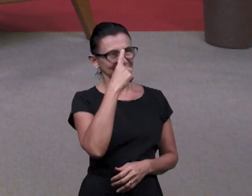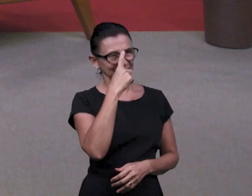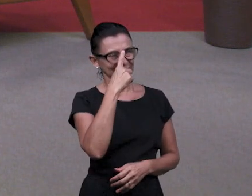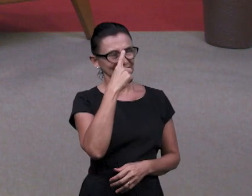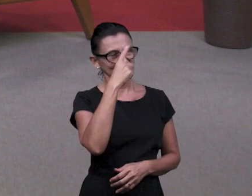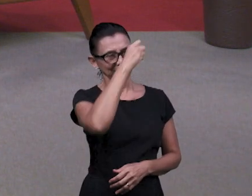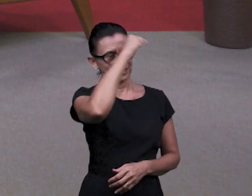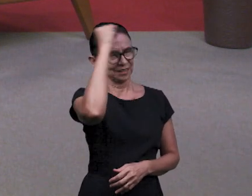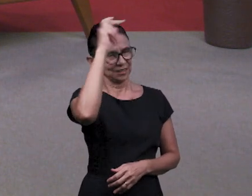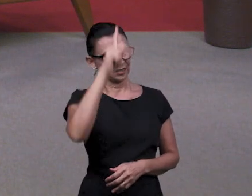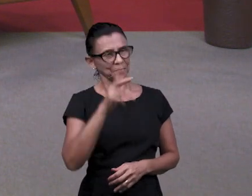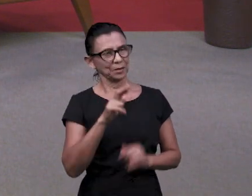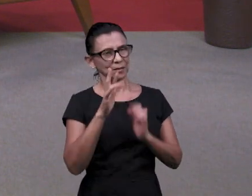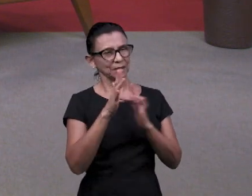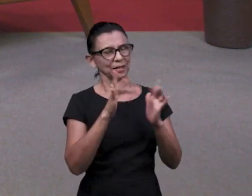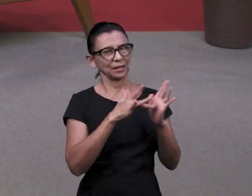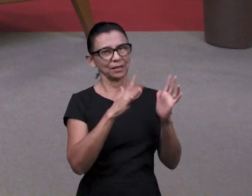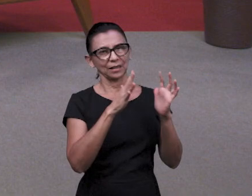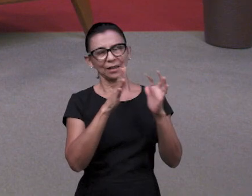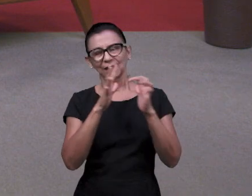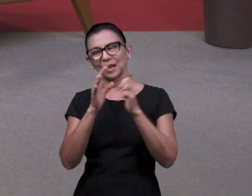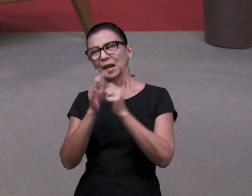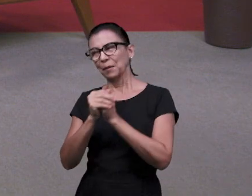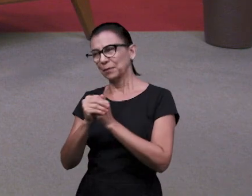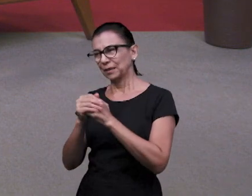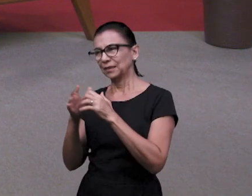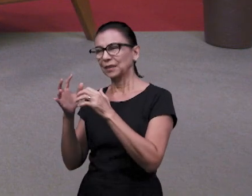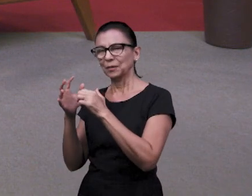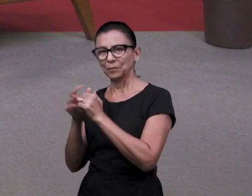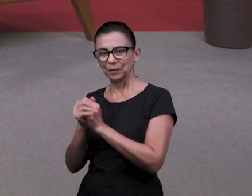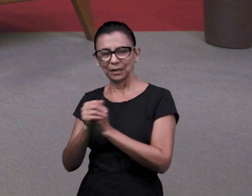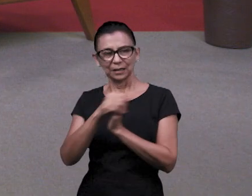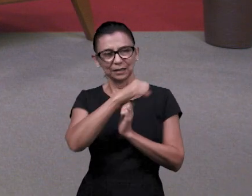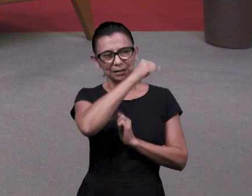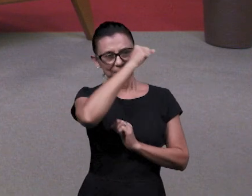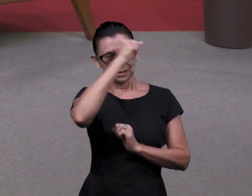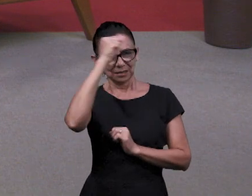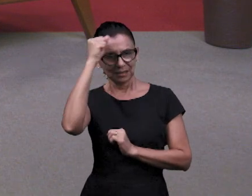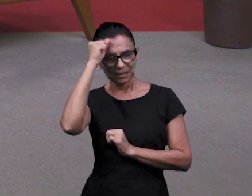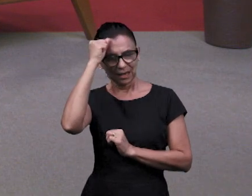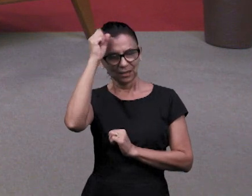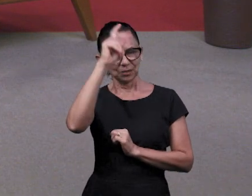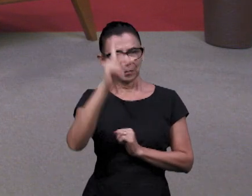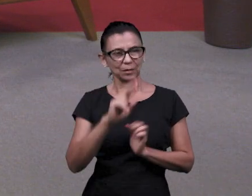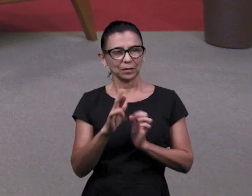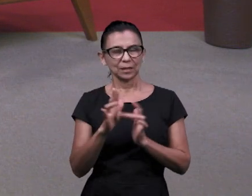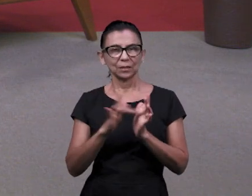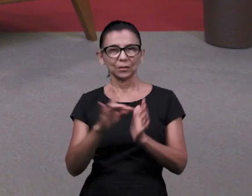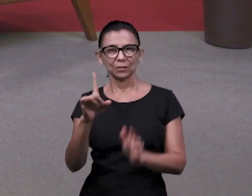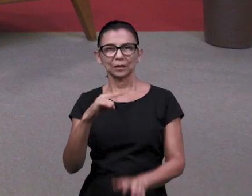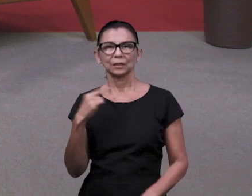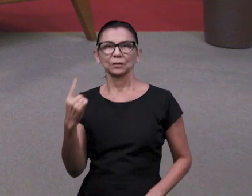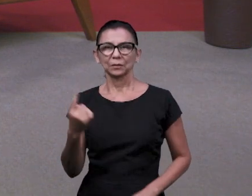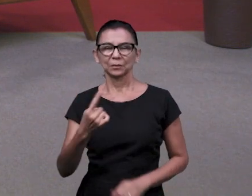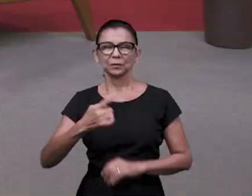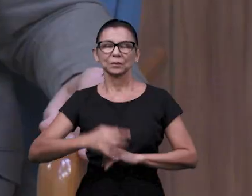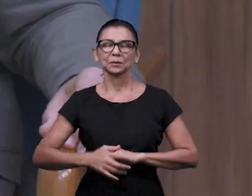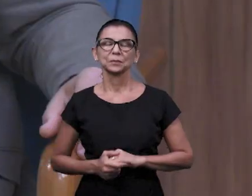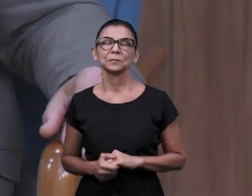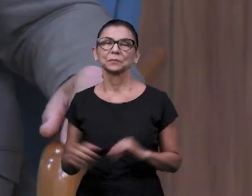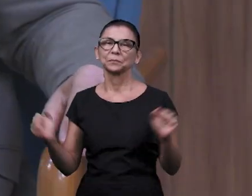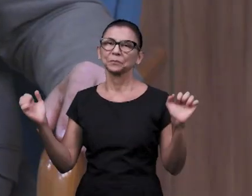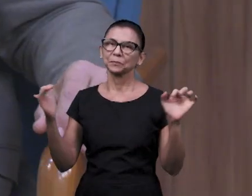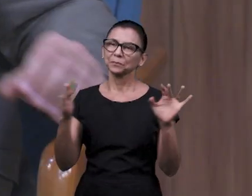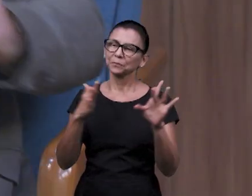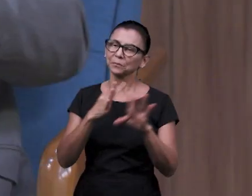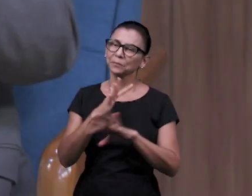Seigneur. Amen. Josias, la paix du Seigneur. Sergio, la paix du Seigneur à tous les bien-aimés. La paix du Seigneur à tous. Gloire à